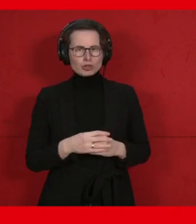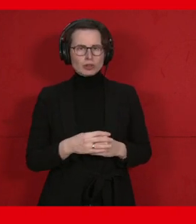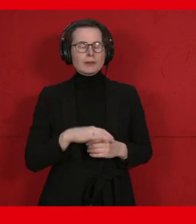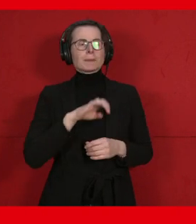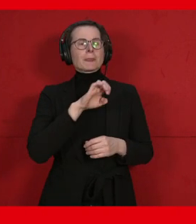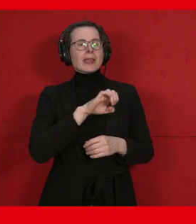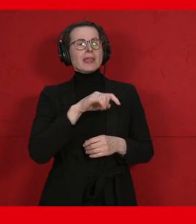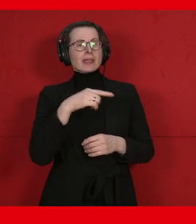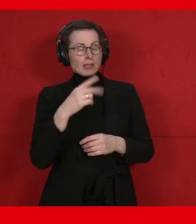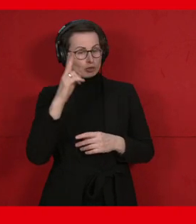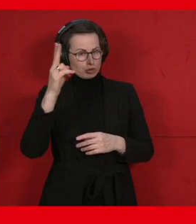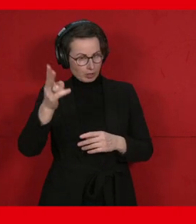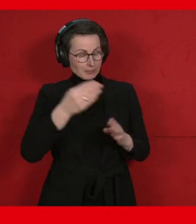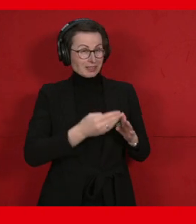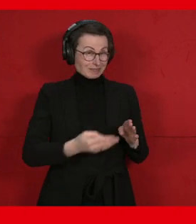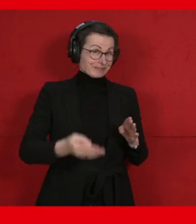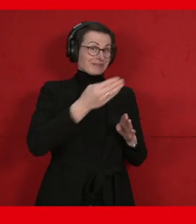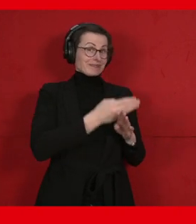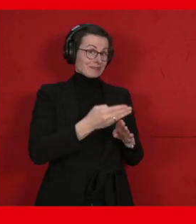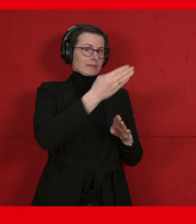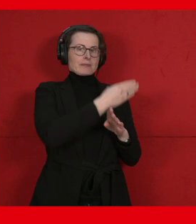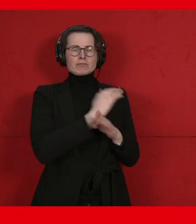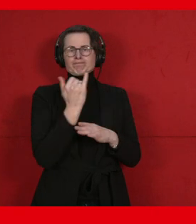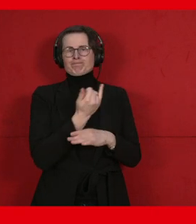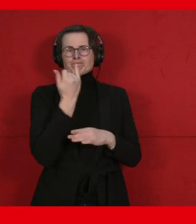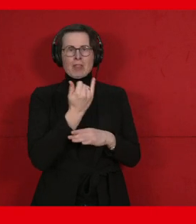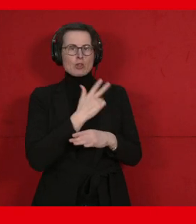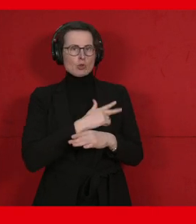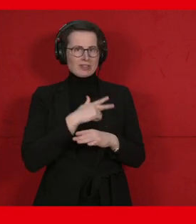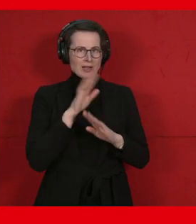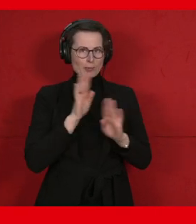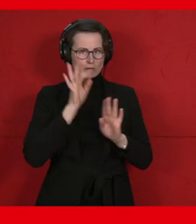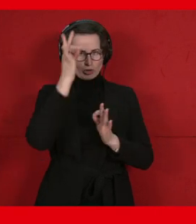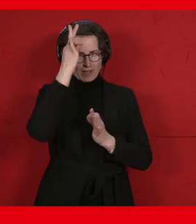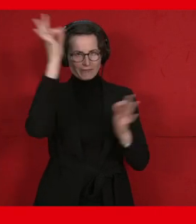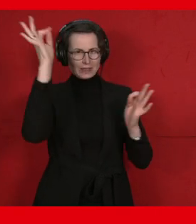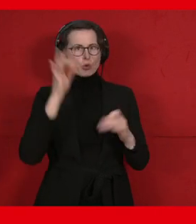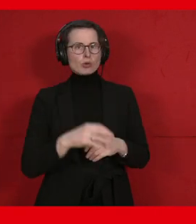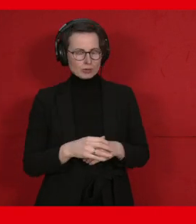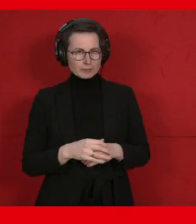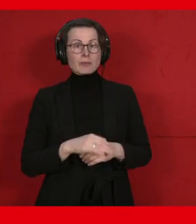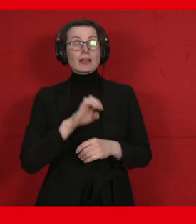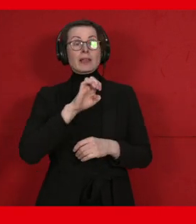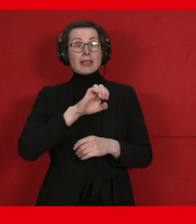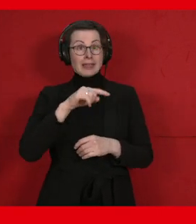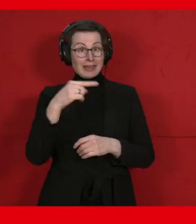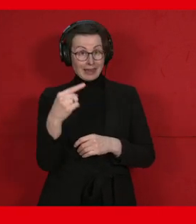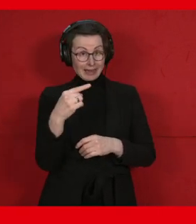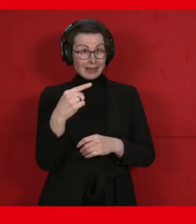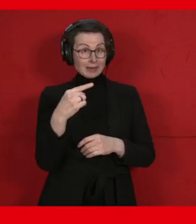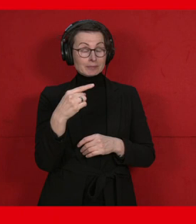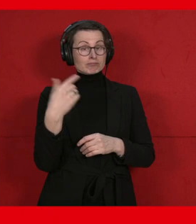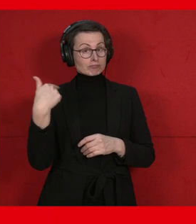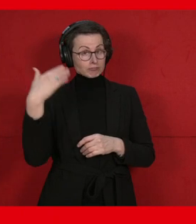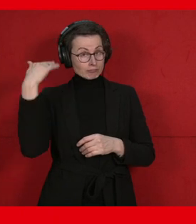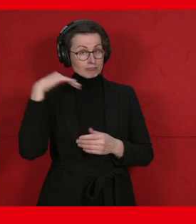Das EEG war eine hervorragende sozialdemokratische Erfindung. Denn das EEG war es, dass